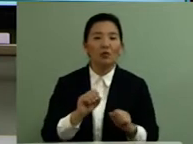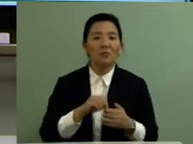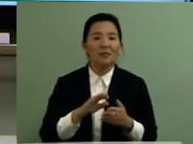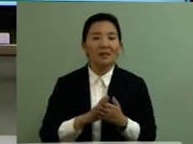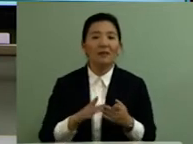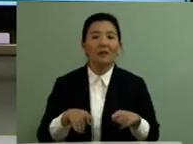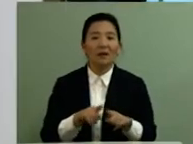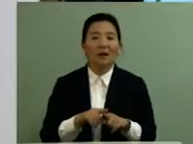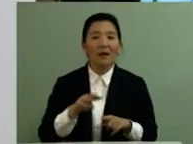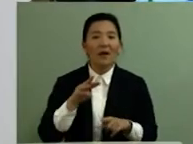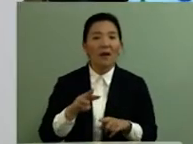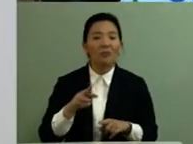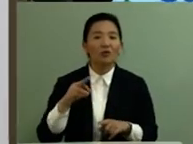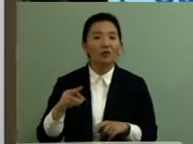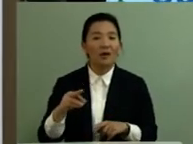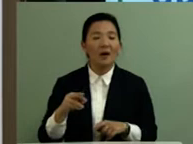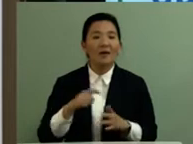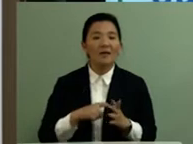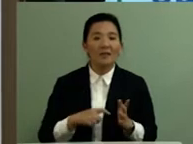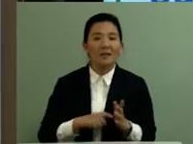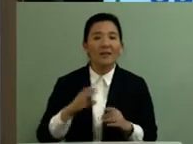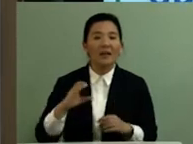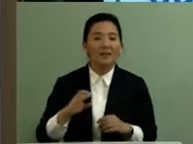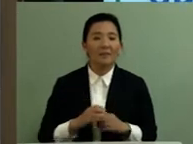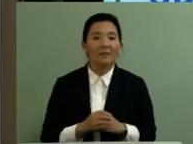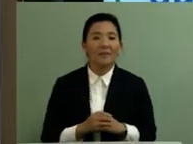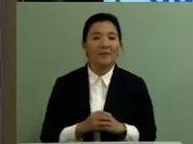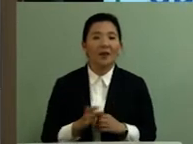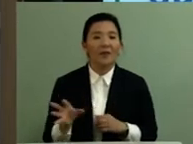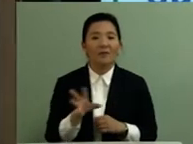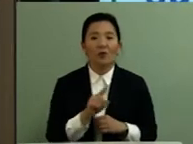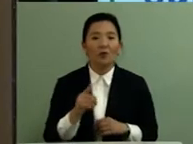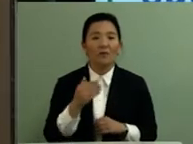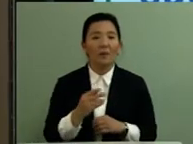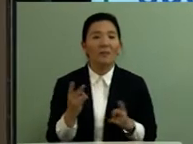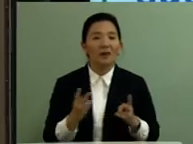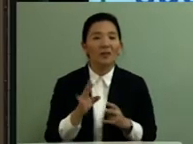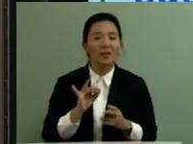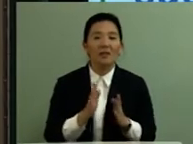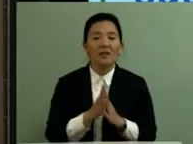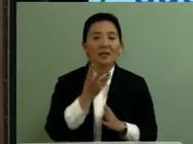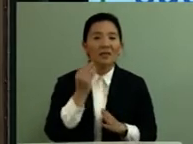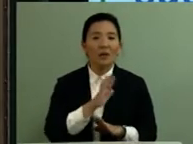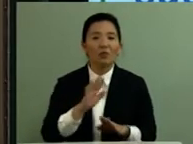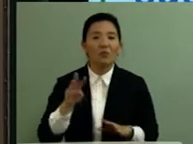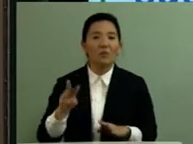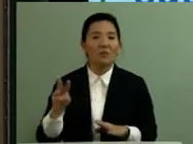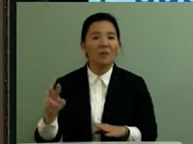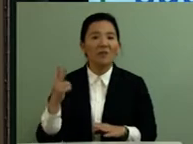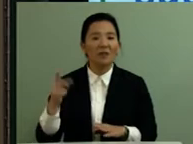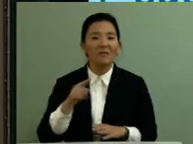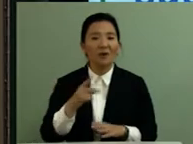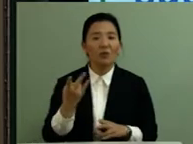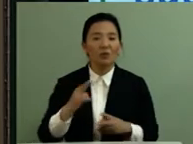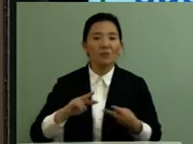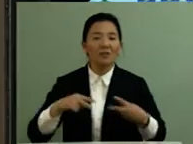так. mg разделить на s. Все, что вам надо. И не забудьте, миллиметры квадратные вам